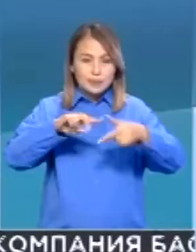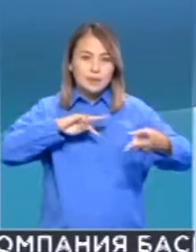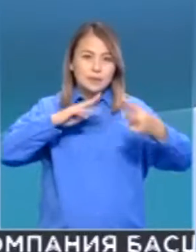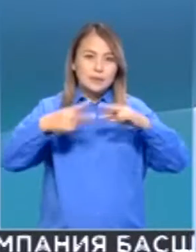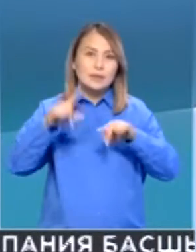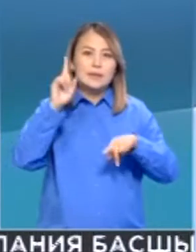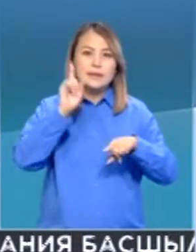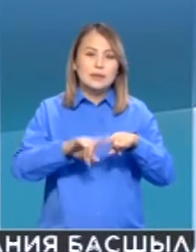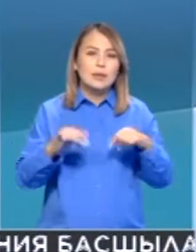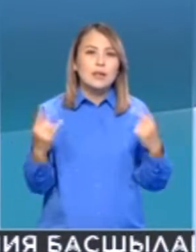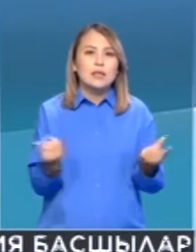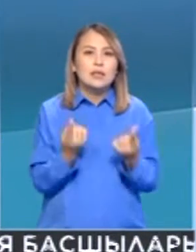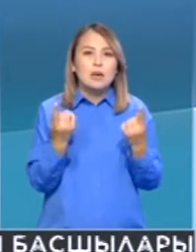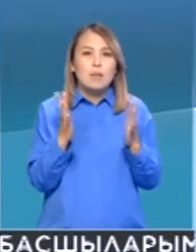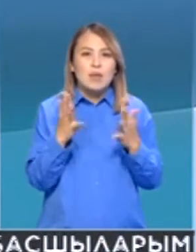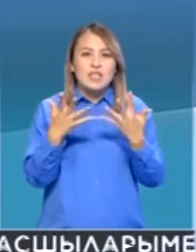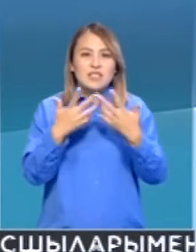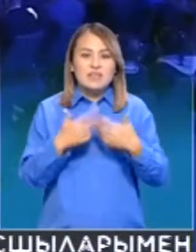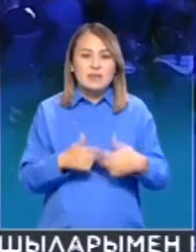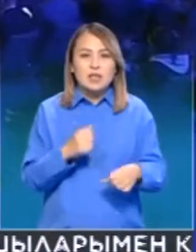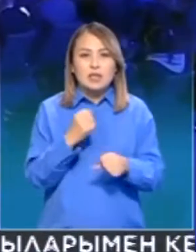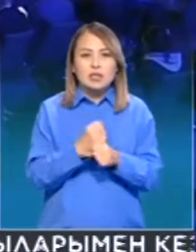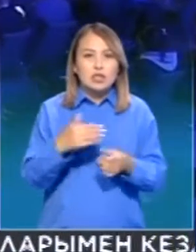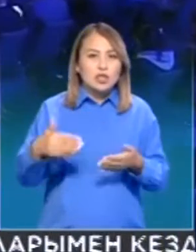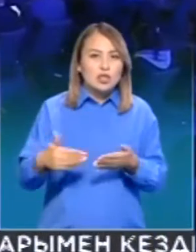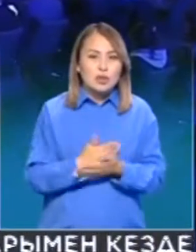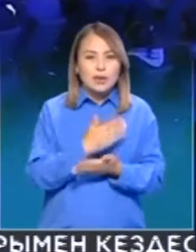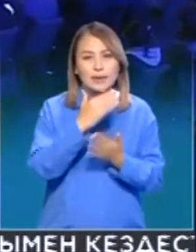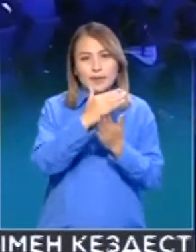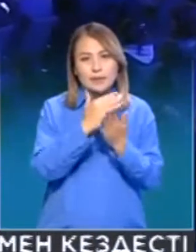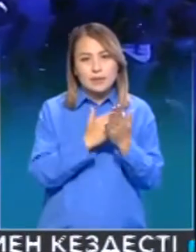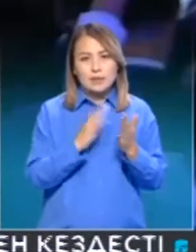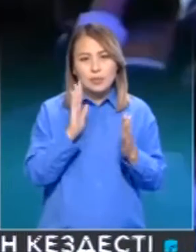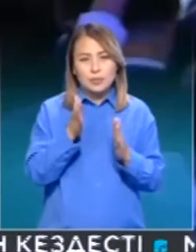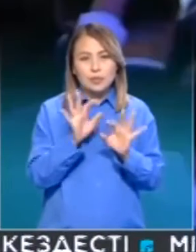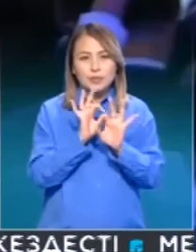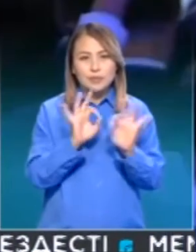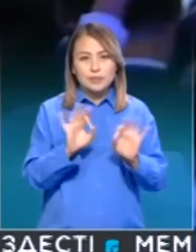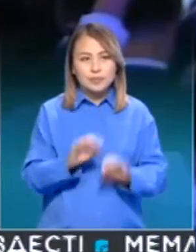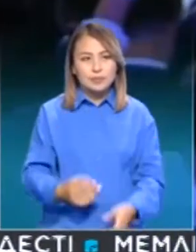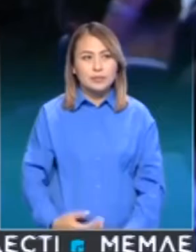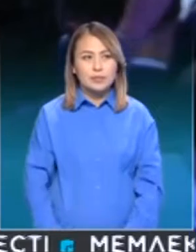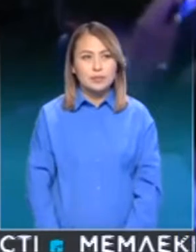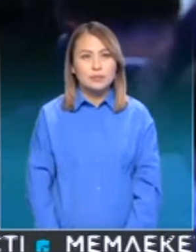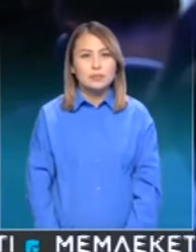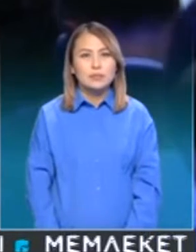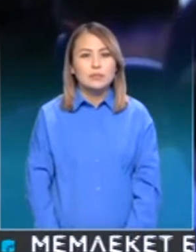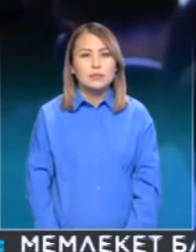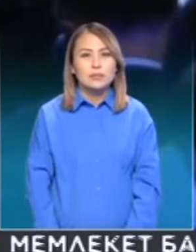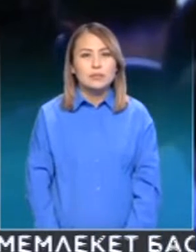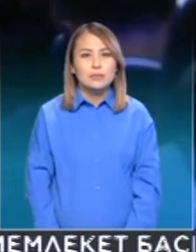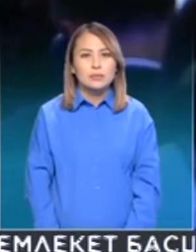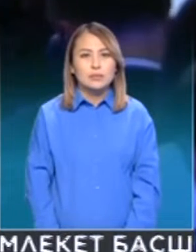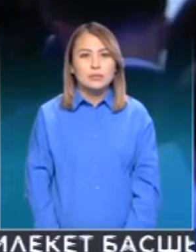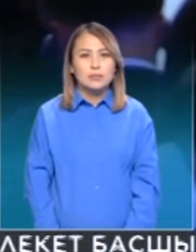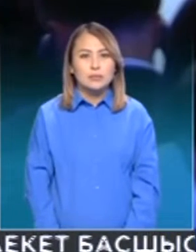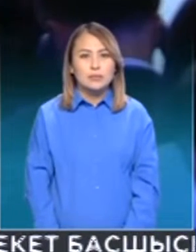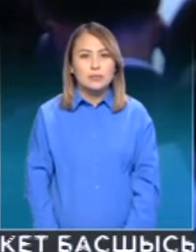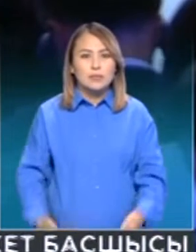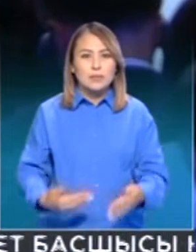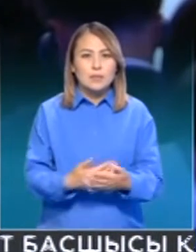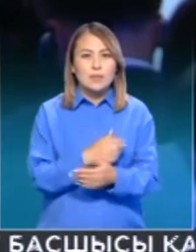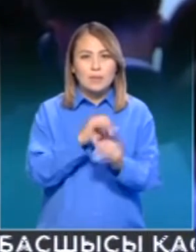әрі жеңіл мемлекет басшысы цифрландырудың жаңа кезеңіне көшу бағдарламасын жариялады. Для этого предстоит перейти к качественному новому